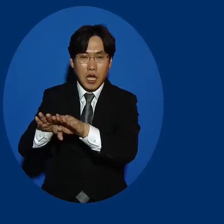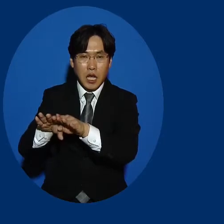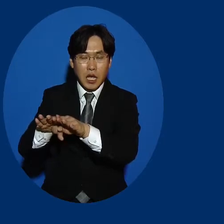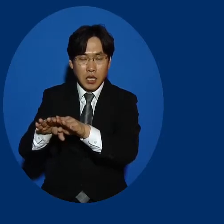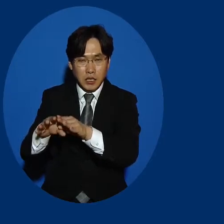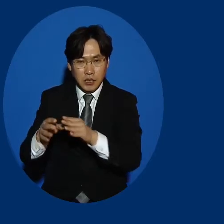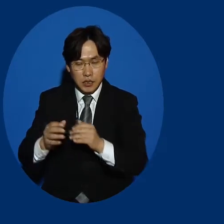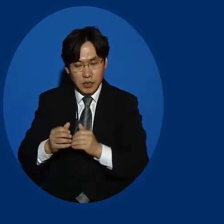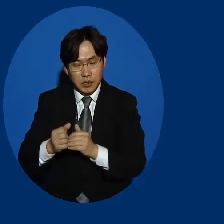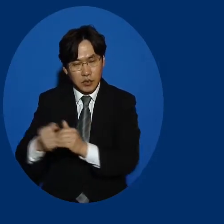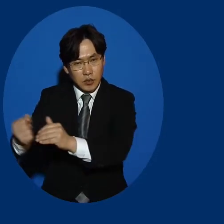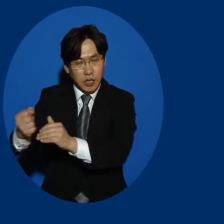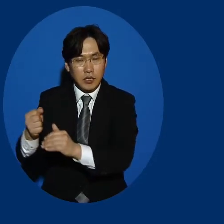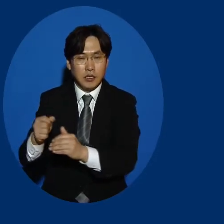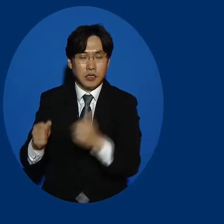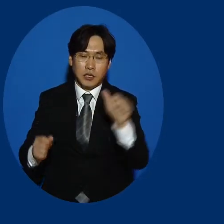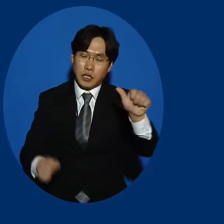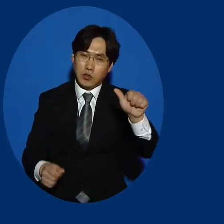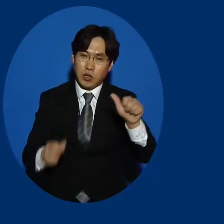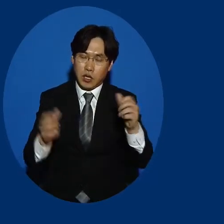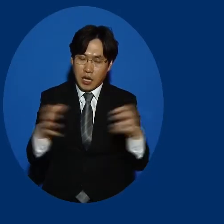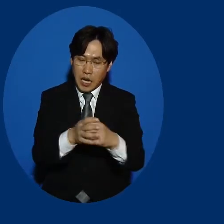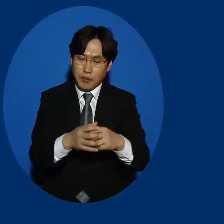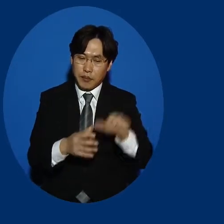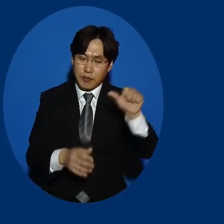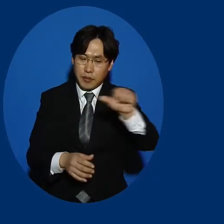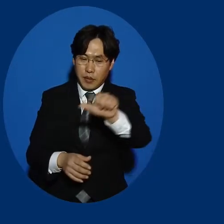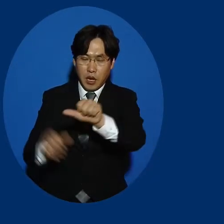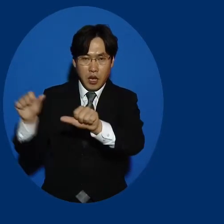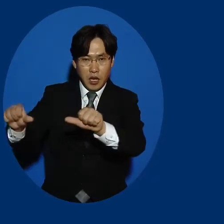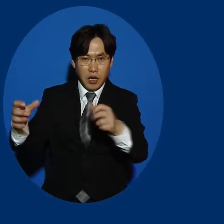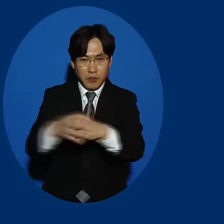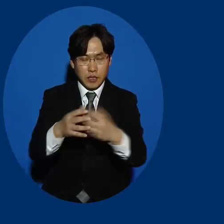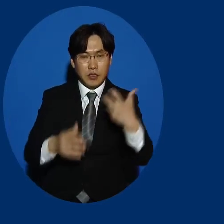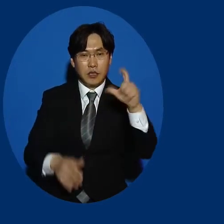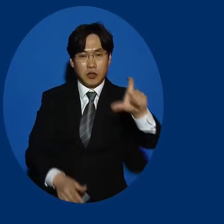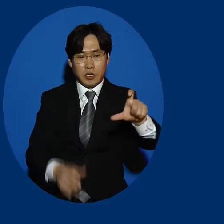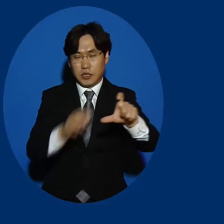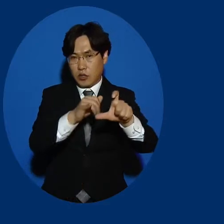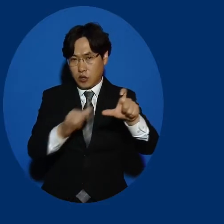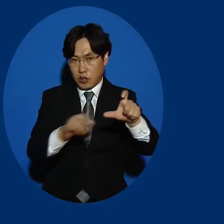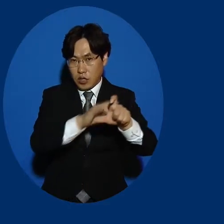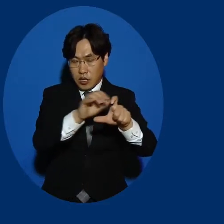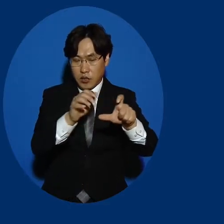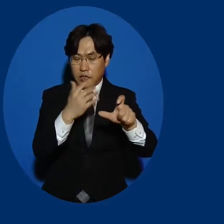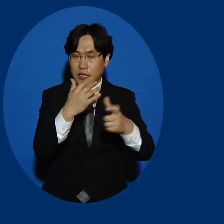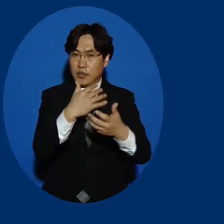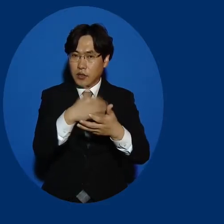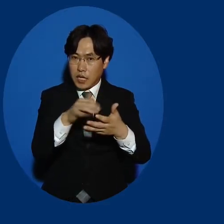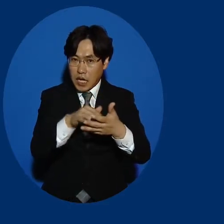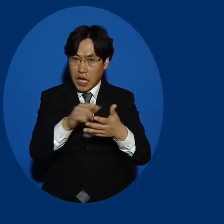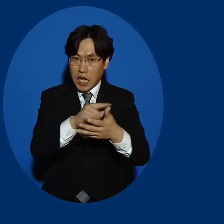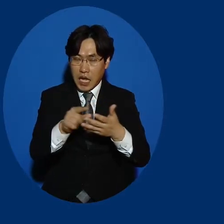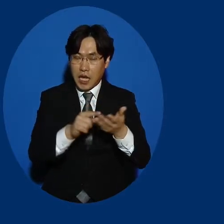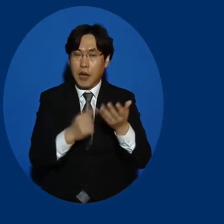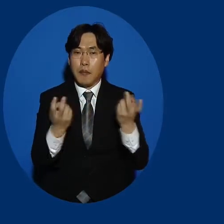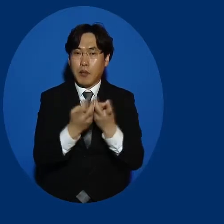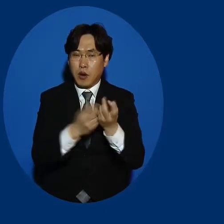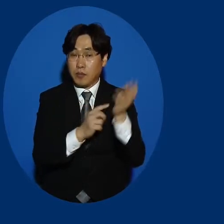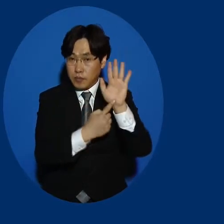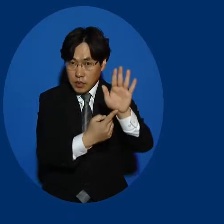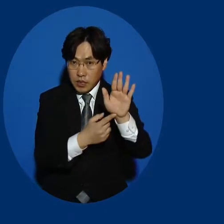교육 5가지씩 해서 15가지 장애인 평생교육 지원 방향을 제시해